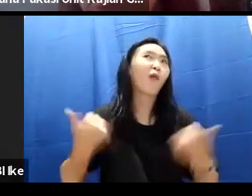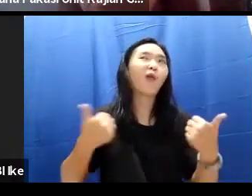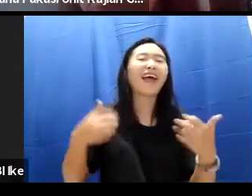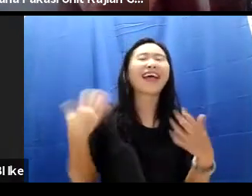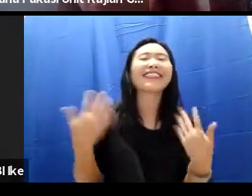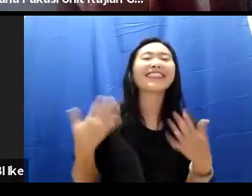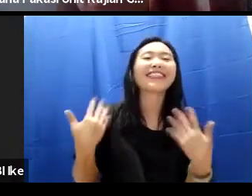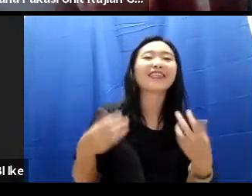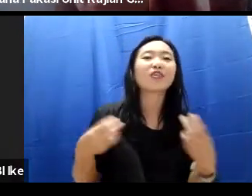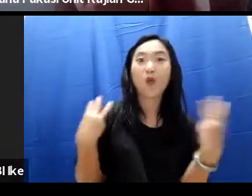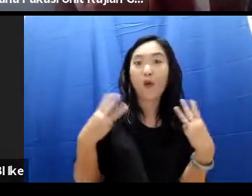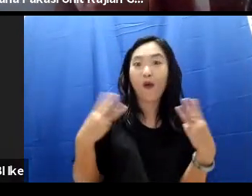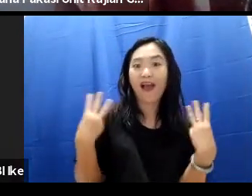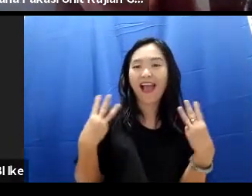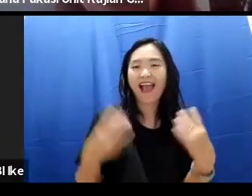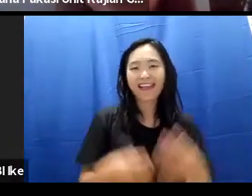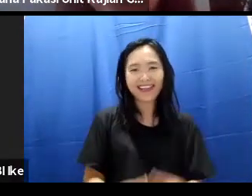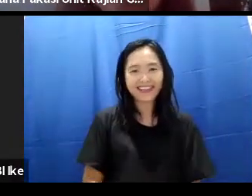mungkin